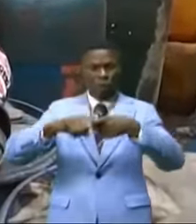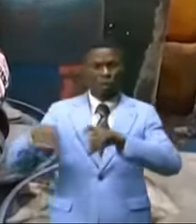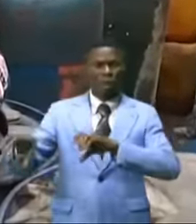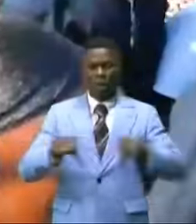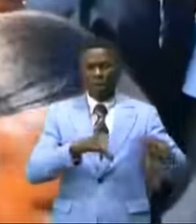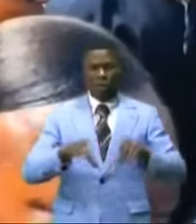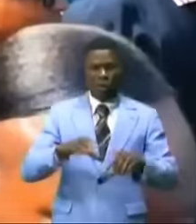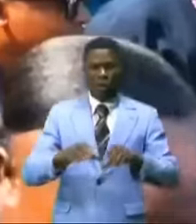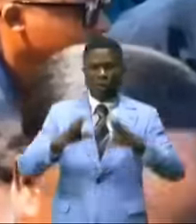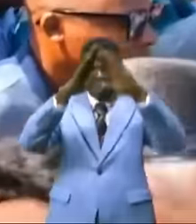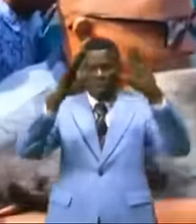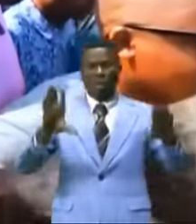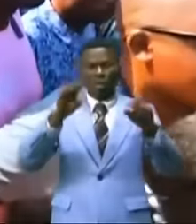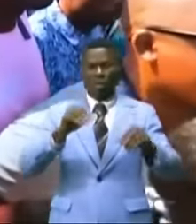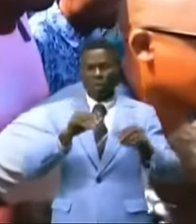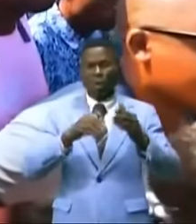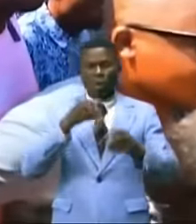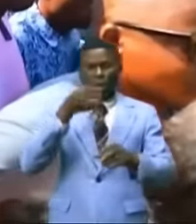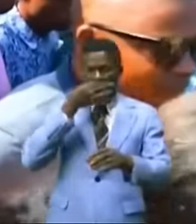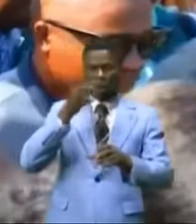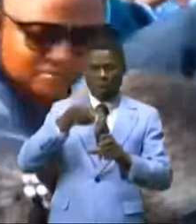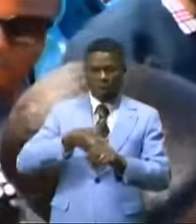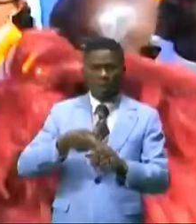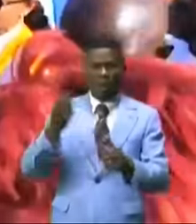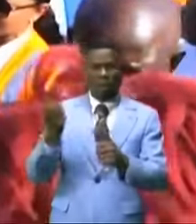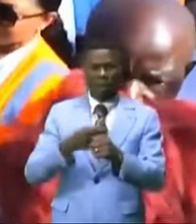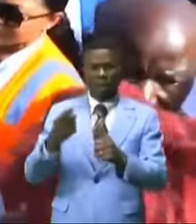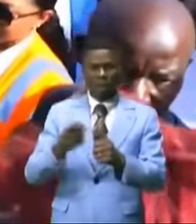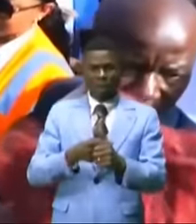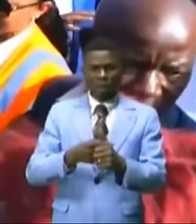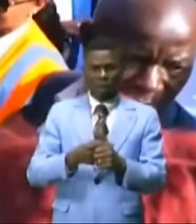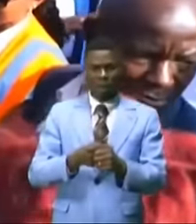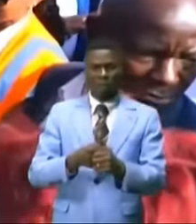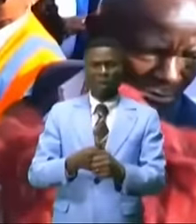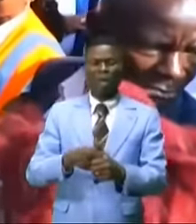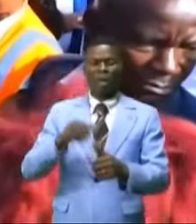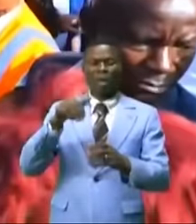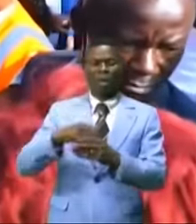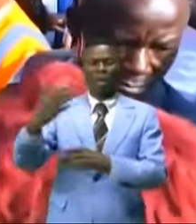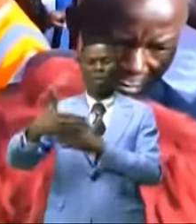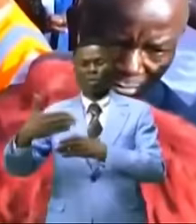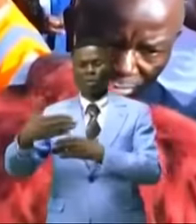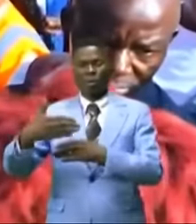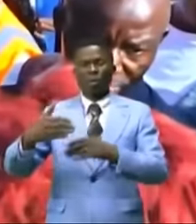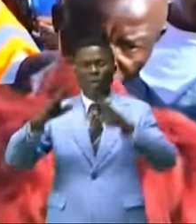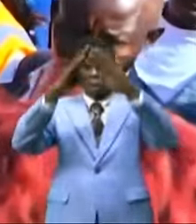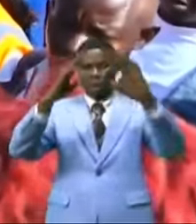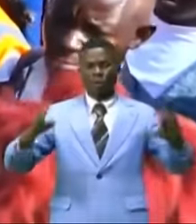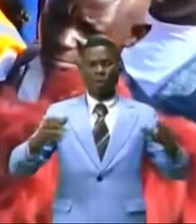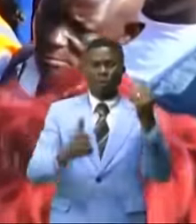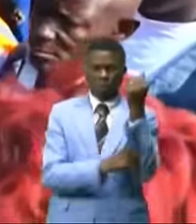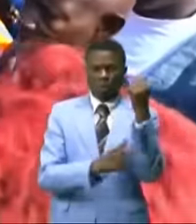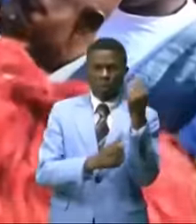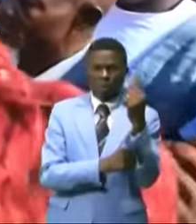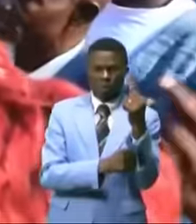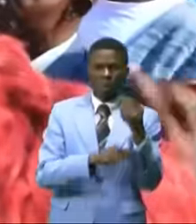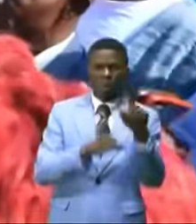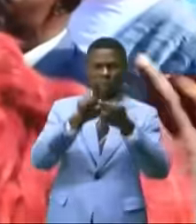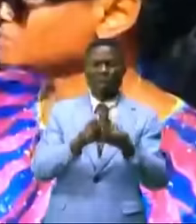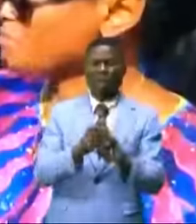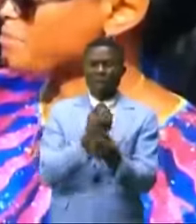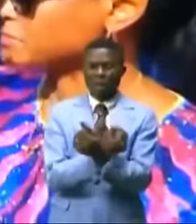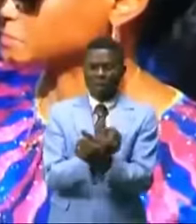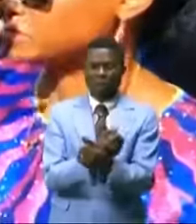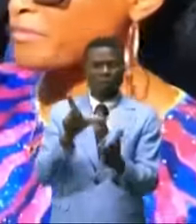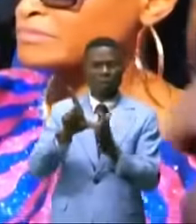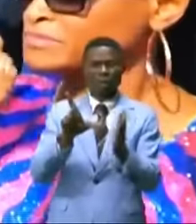activités des dépôts de stockage du carburant, notamment celles situées à proximité des habitations et ne respectent